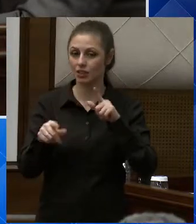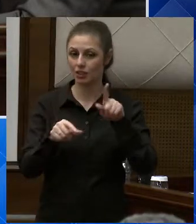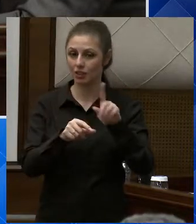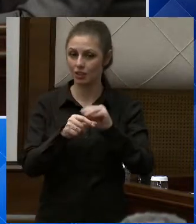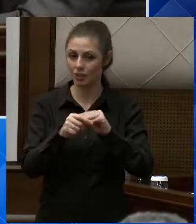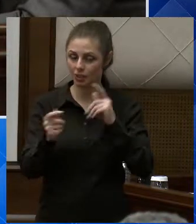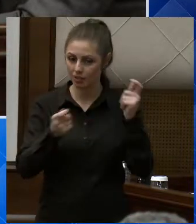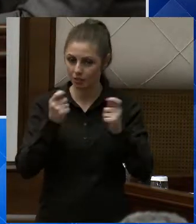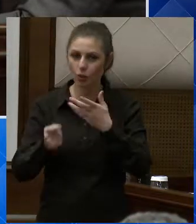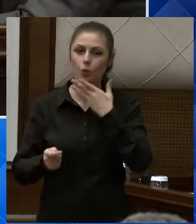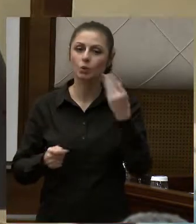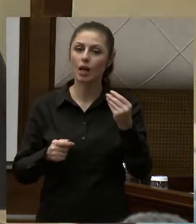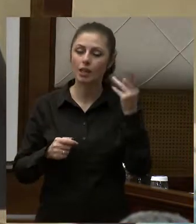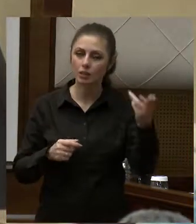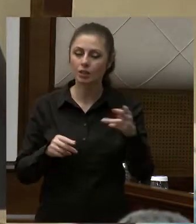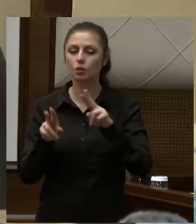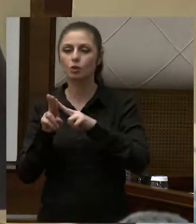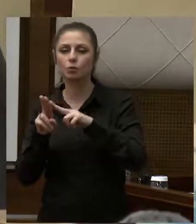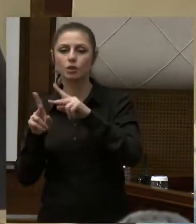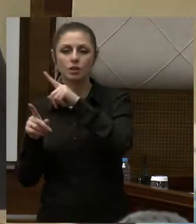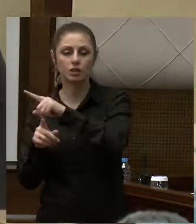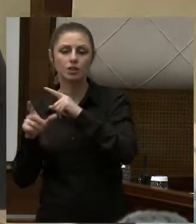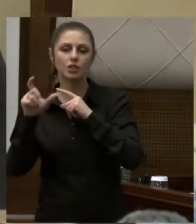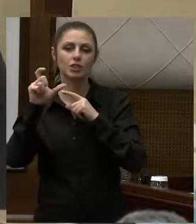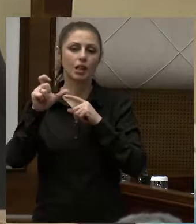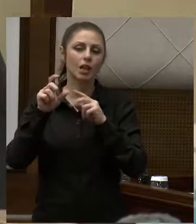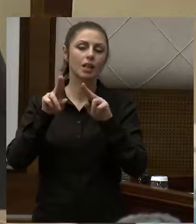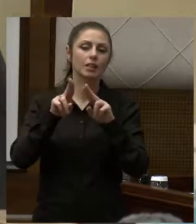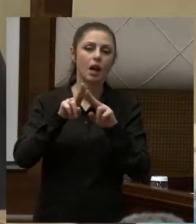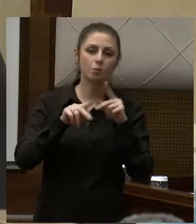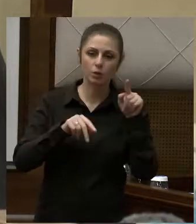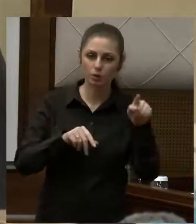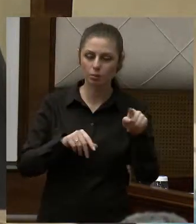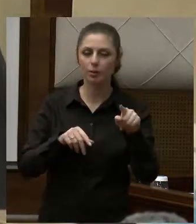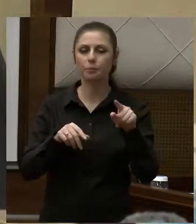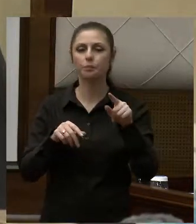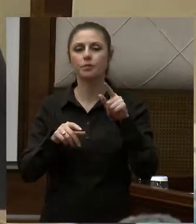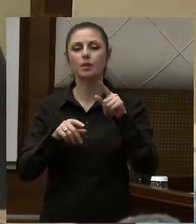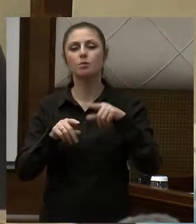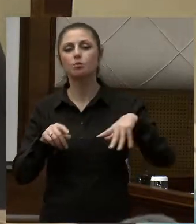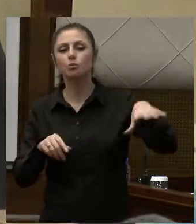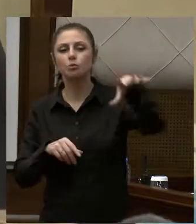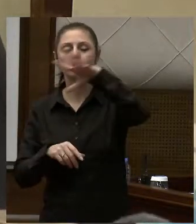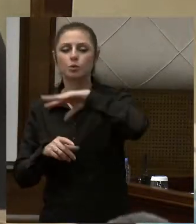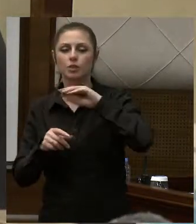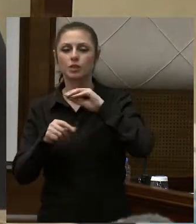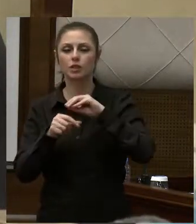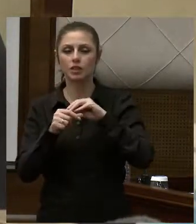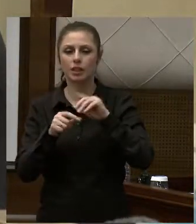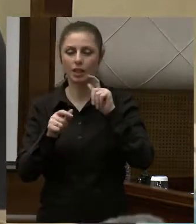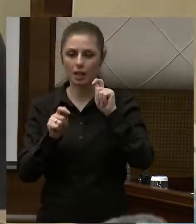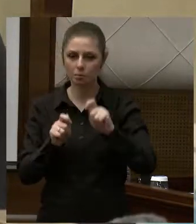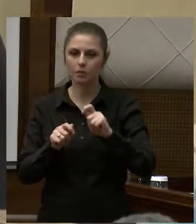Güzelce'nin planlarına, Kumburgaz'ın planlarına, Celaliye'sine, Kamil Obası'na kadar tüm bölgede yapılacak planlarda Büyükşehir Meclis